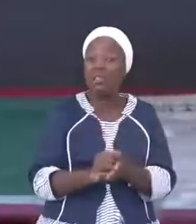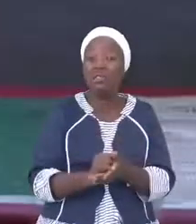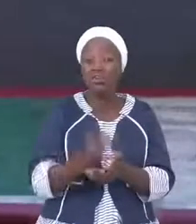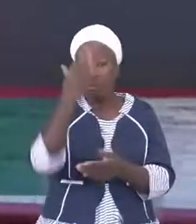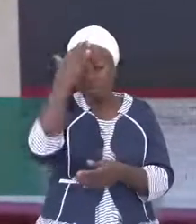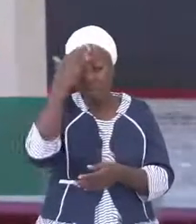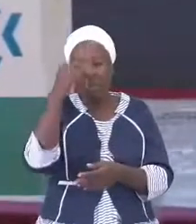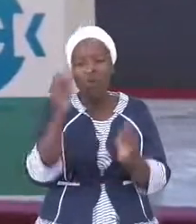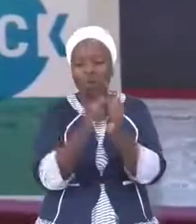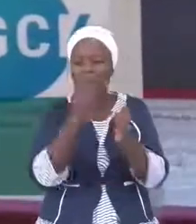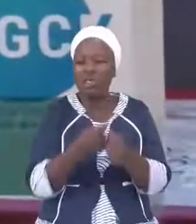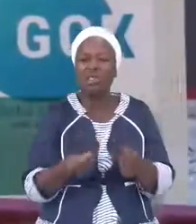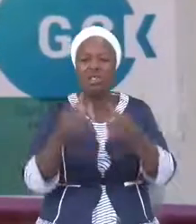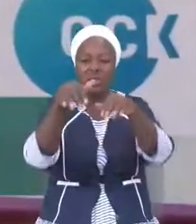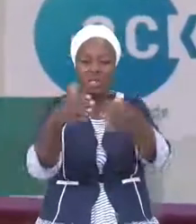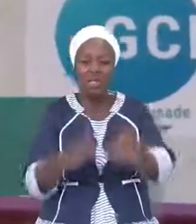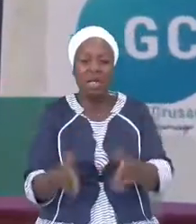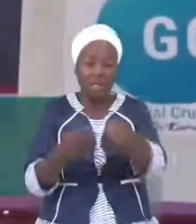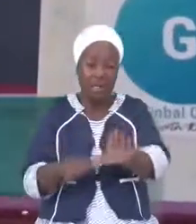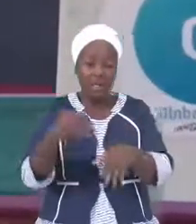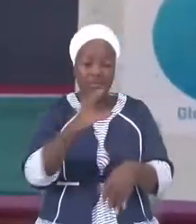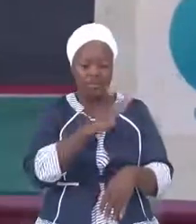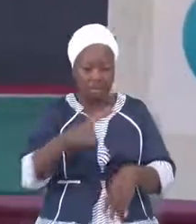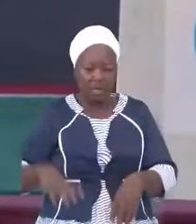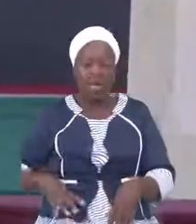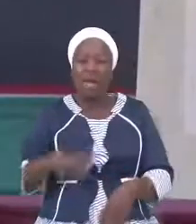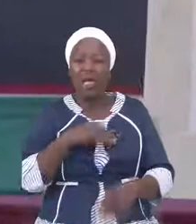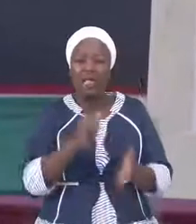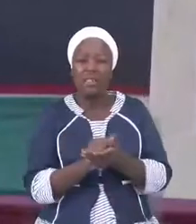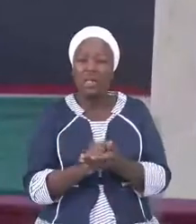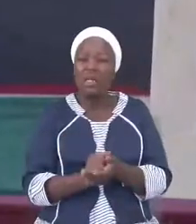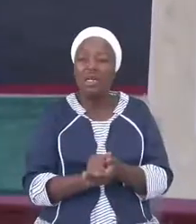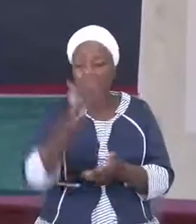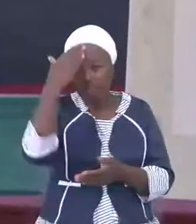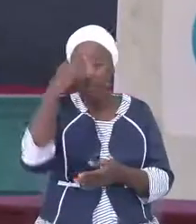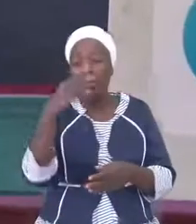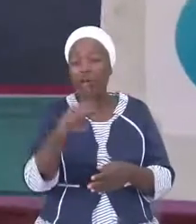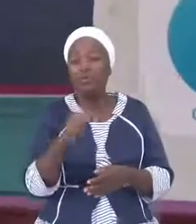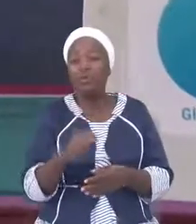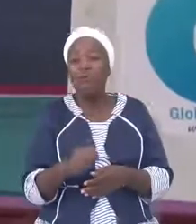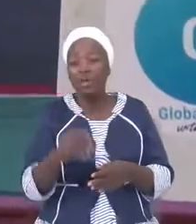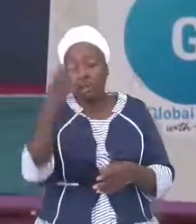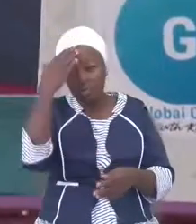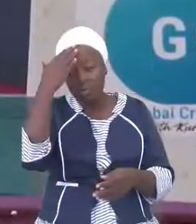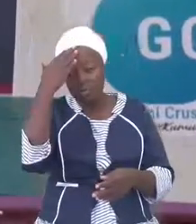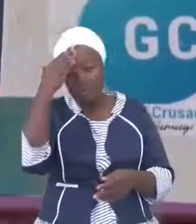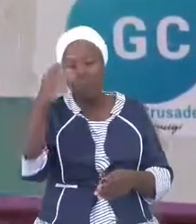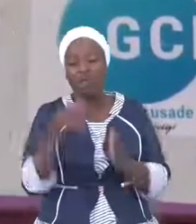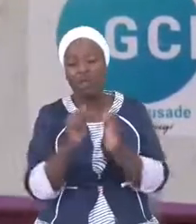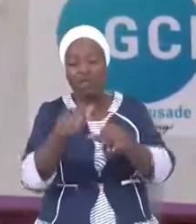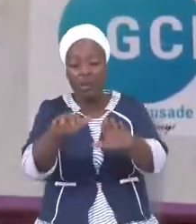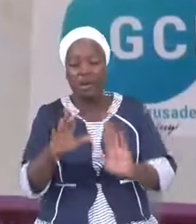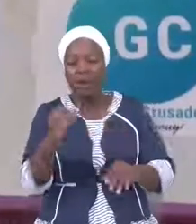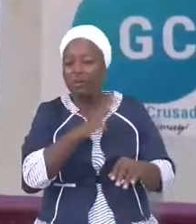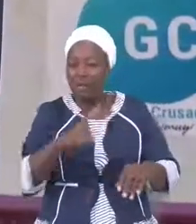Et cette identification à la mort de Christ, cette identification avec la résurrection de Christ,